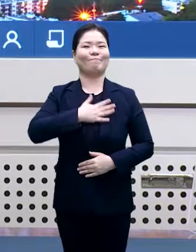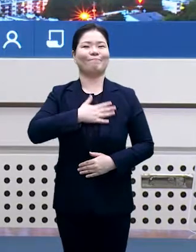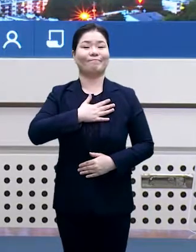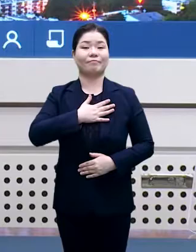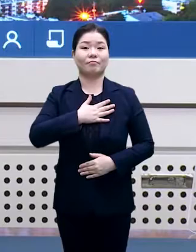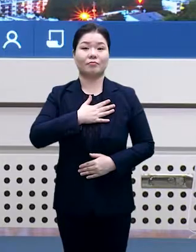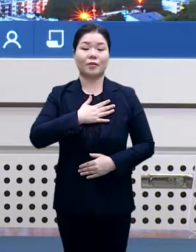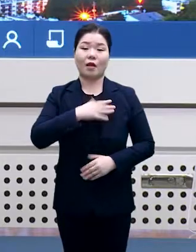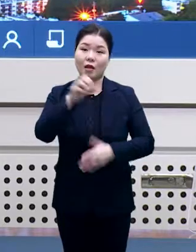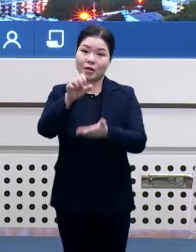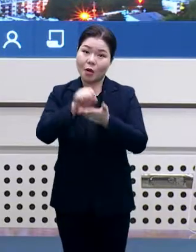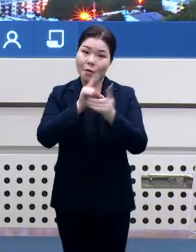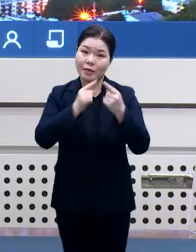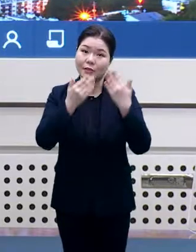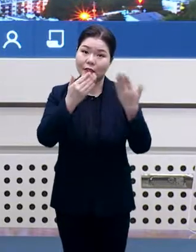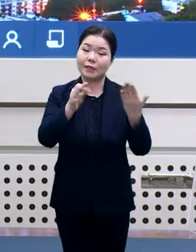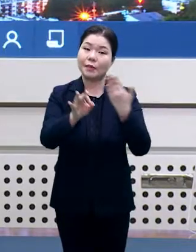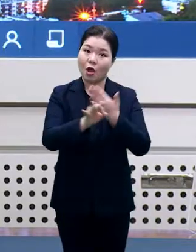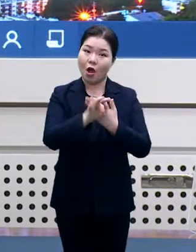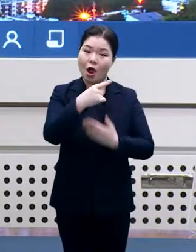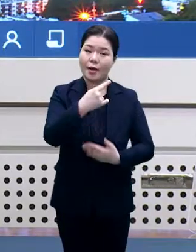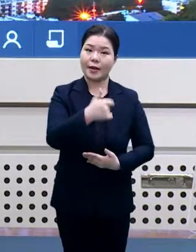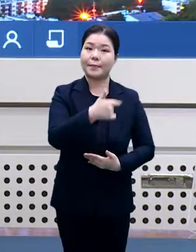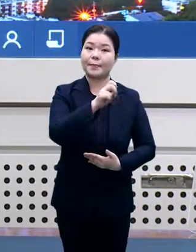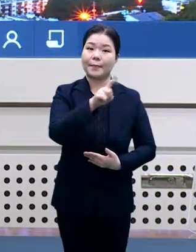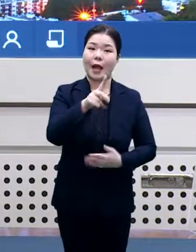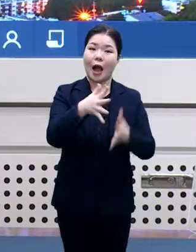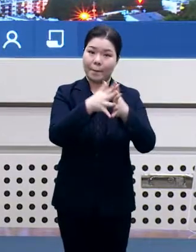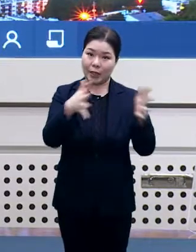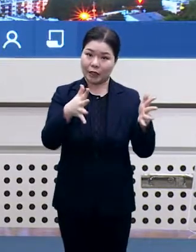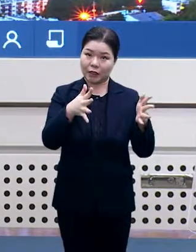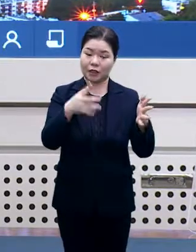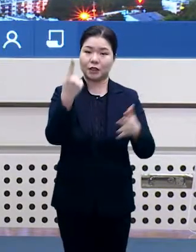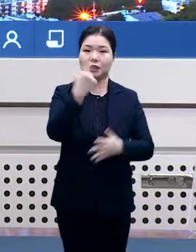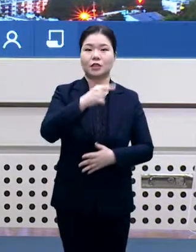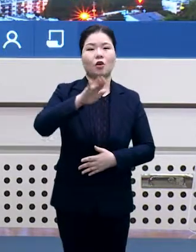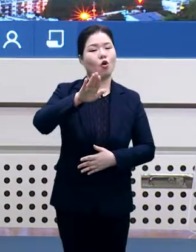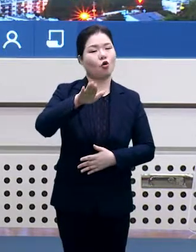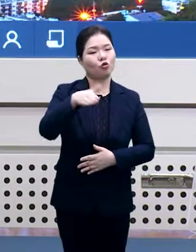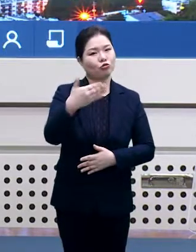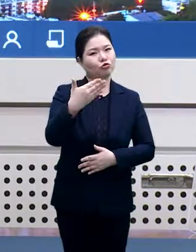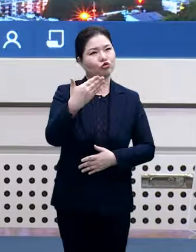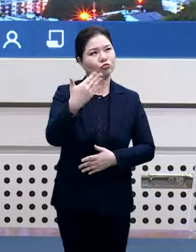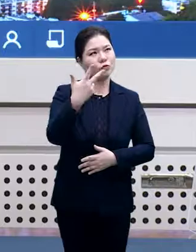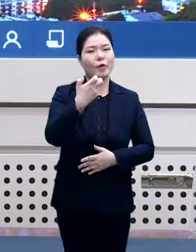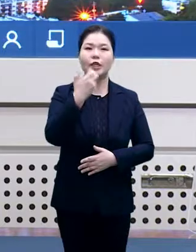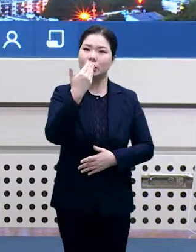알겠습니다. 참고로 말씀드리면은 음마 아파트 경우는